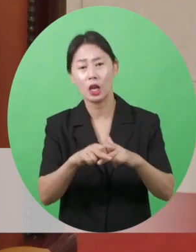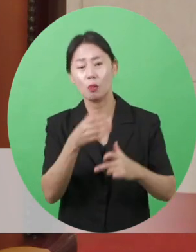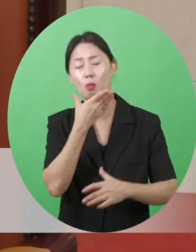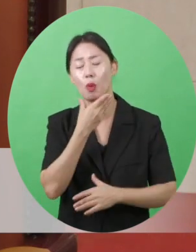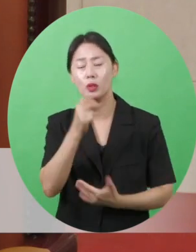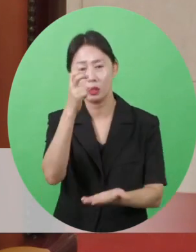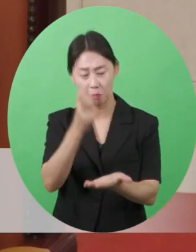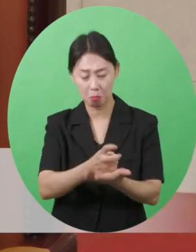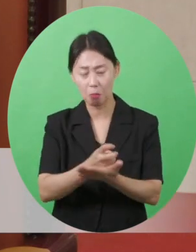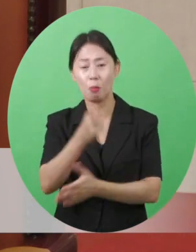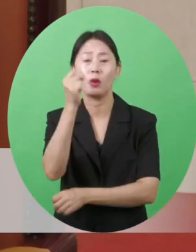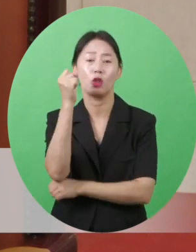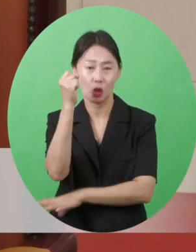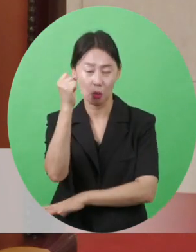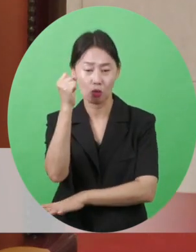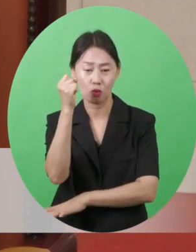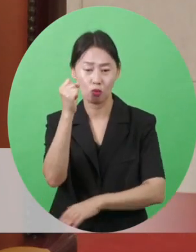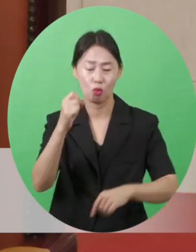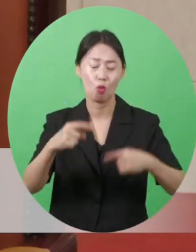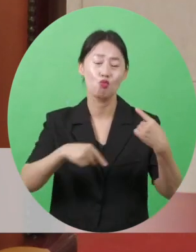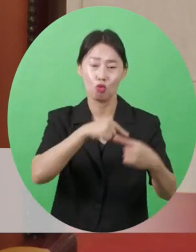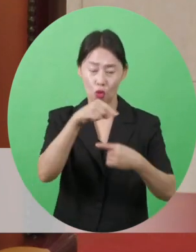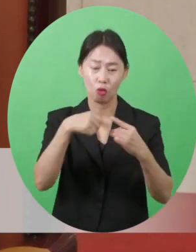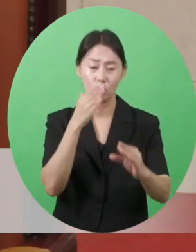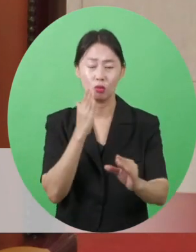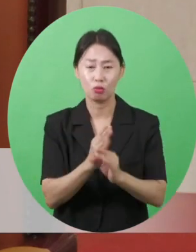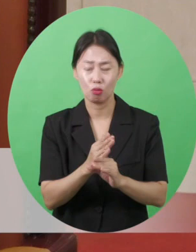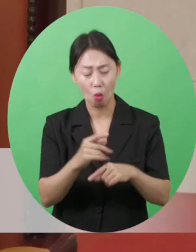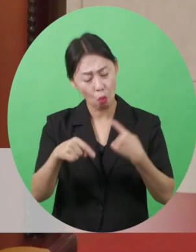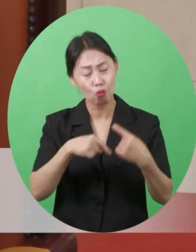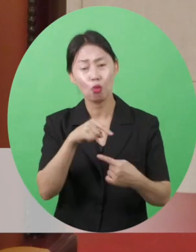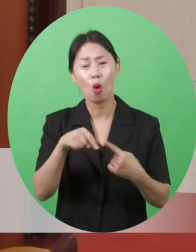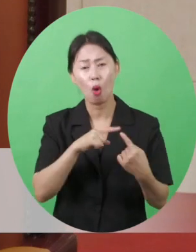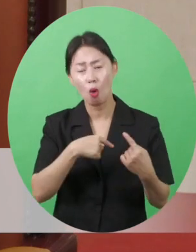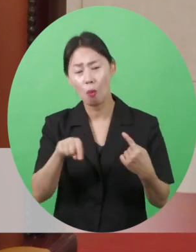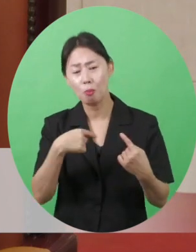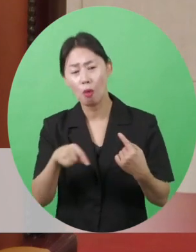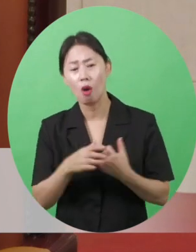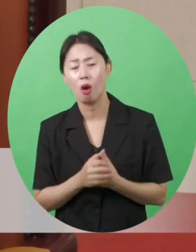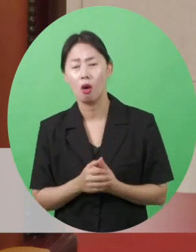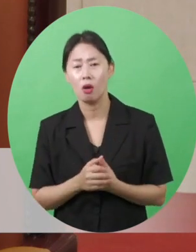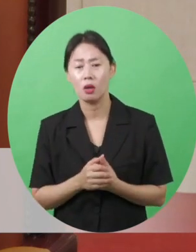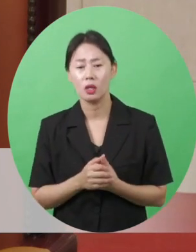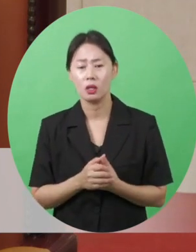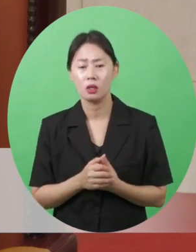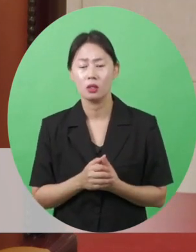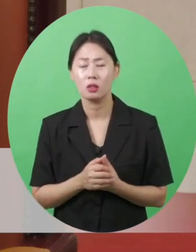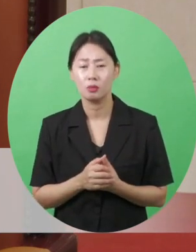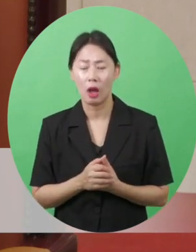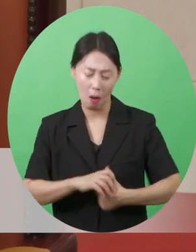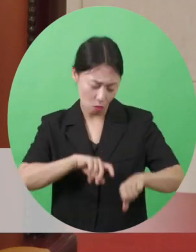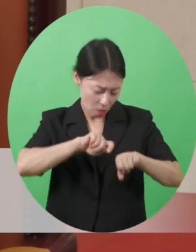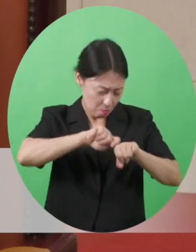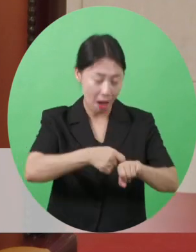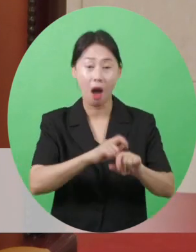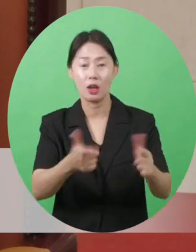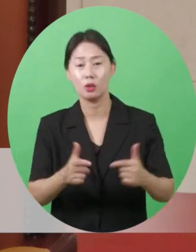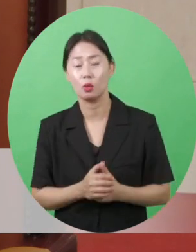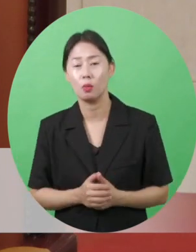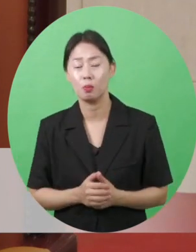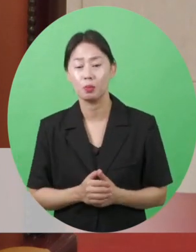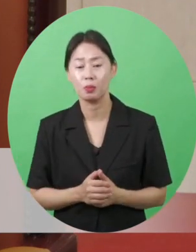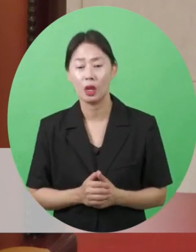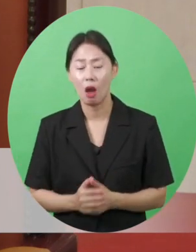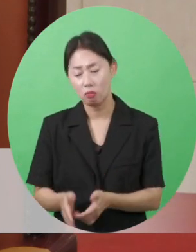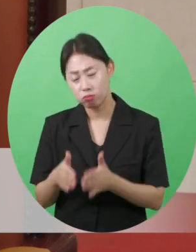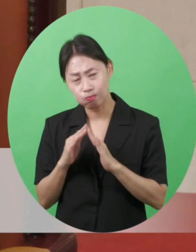설치 운영하고 있는데요. 실제로 이제 운영 조항이 그 강행 규정이 아니라 임의 규정으로 되어 있습니다. 그래서